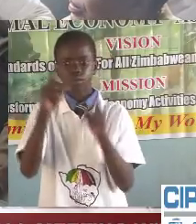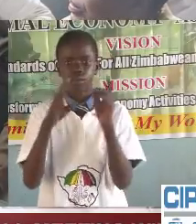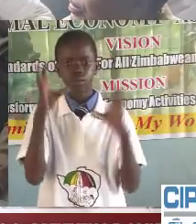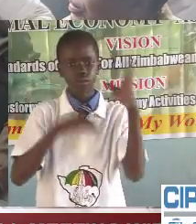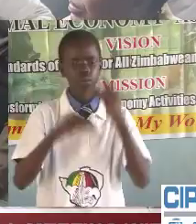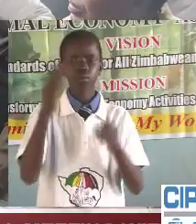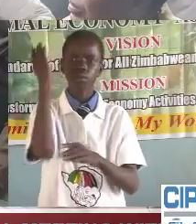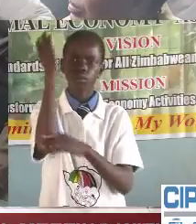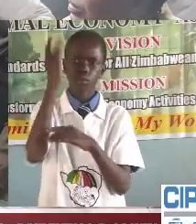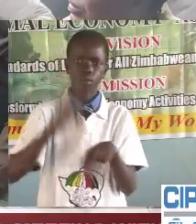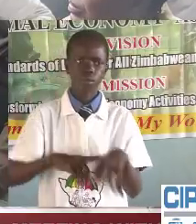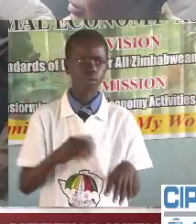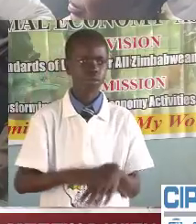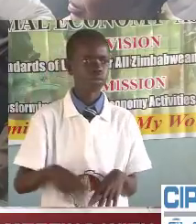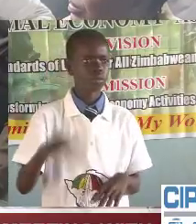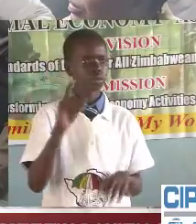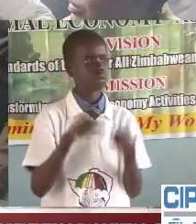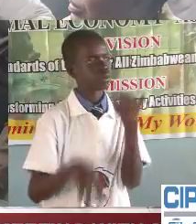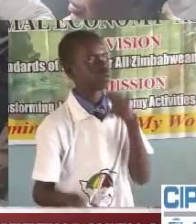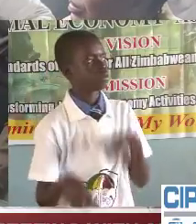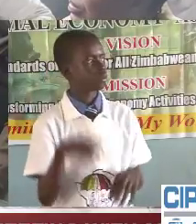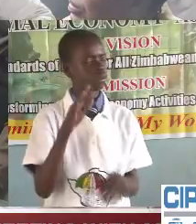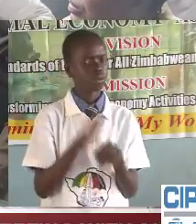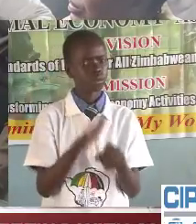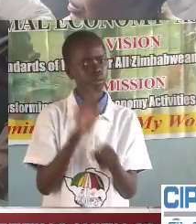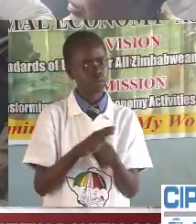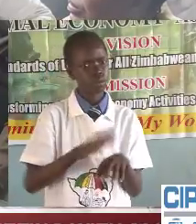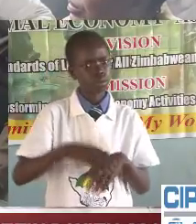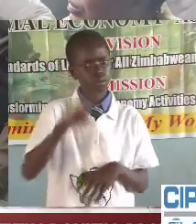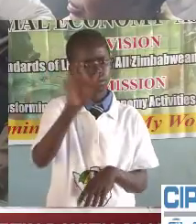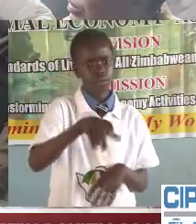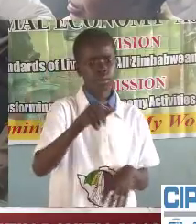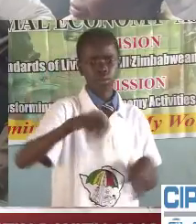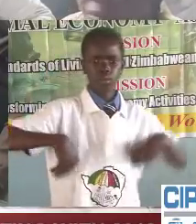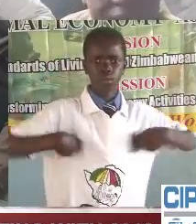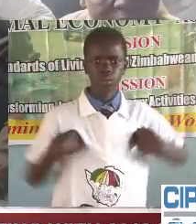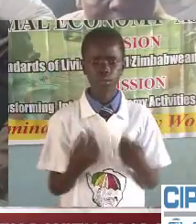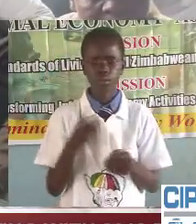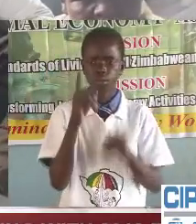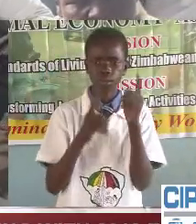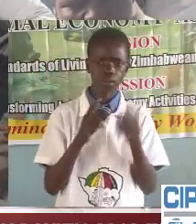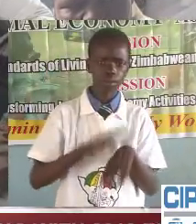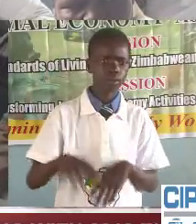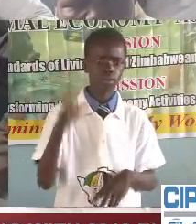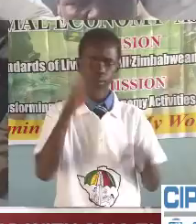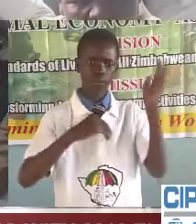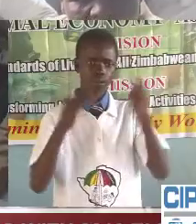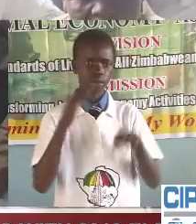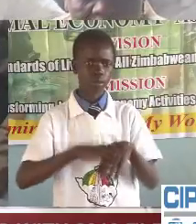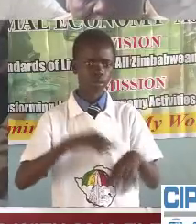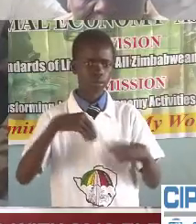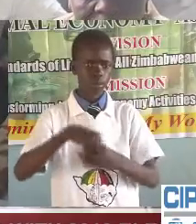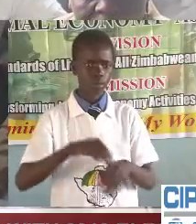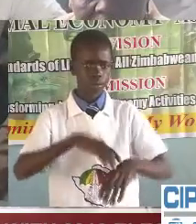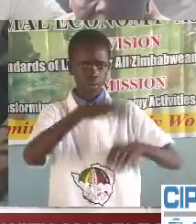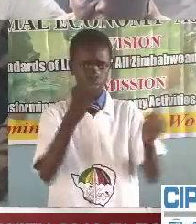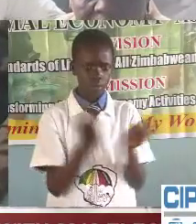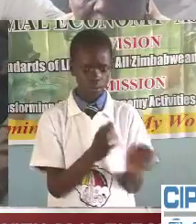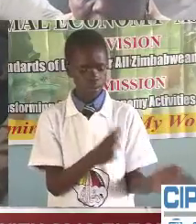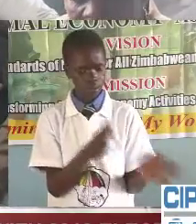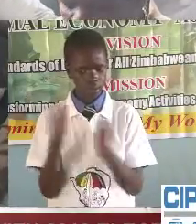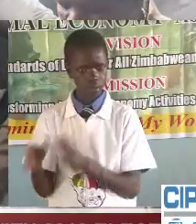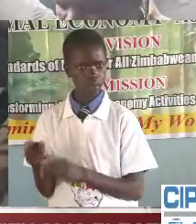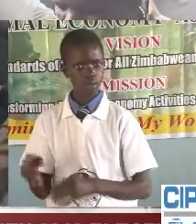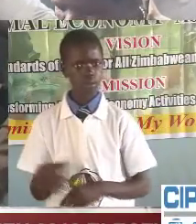nemastructure edu nokuti tine vanhu vakaremara varimo. Aiwaso isu hatidi kuti mutaure nemunhu wamakaisa mupati menyu, because